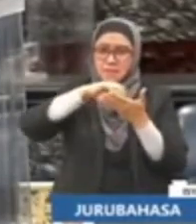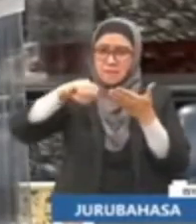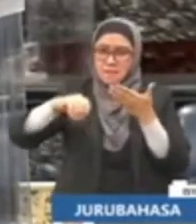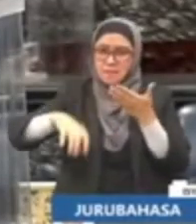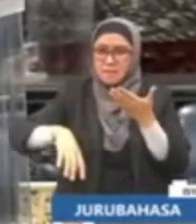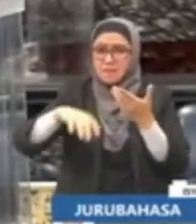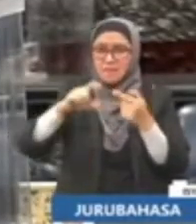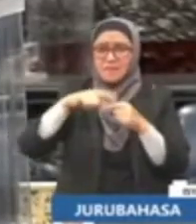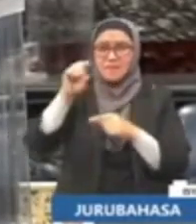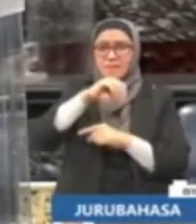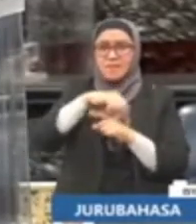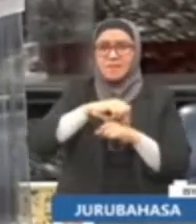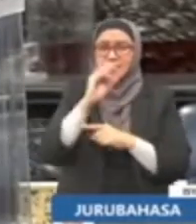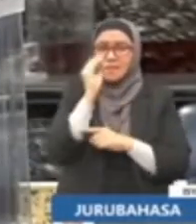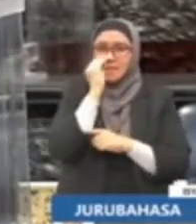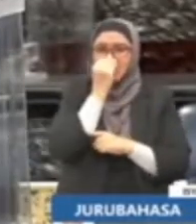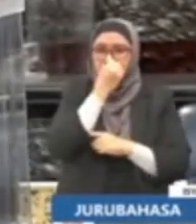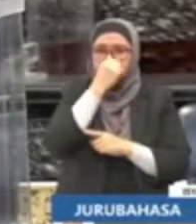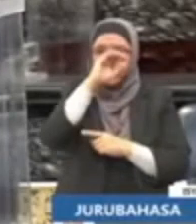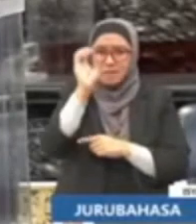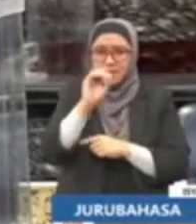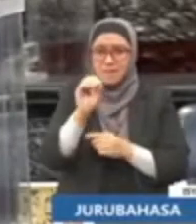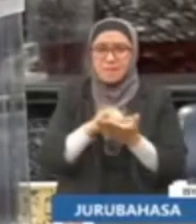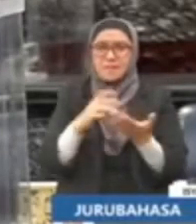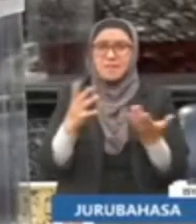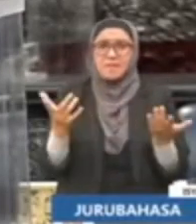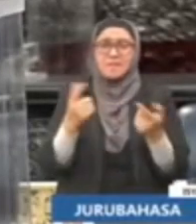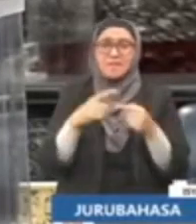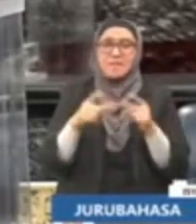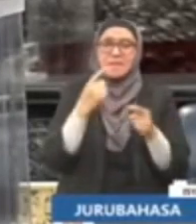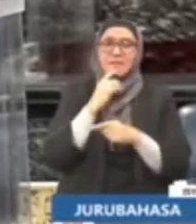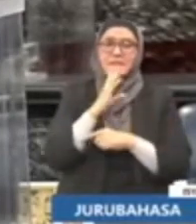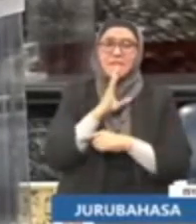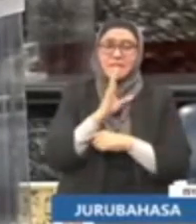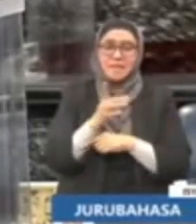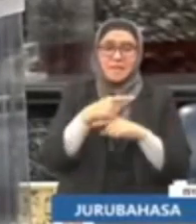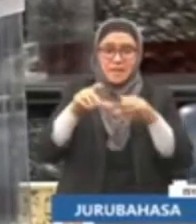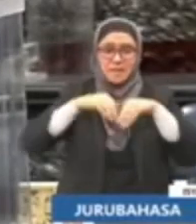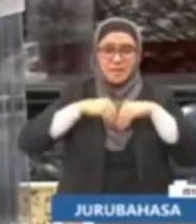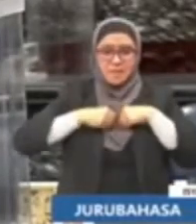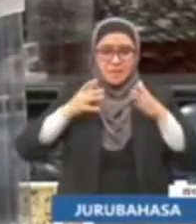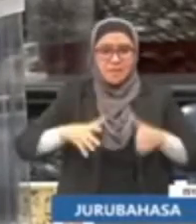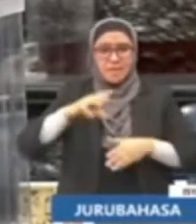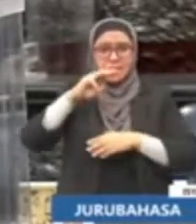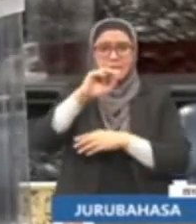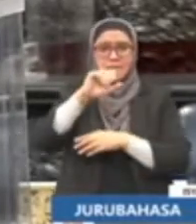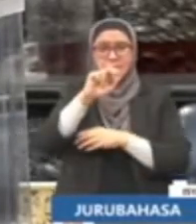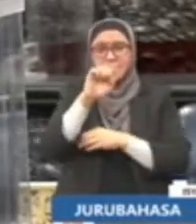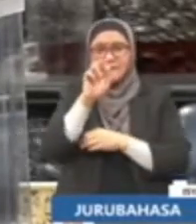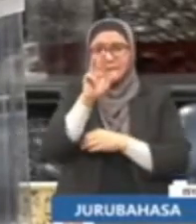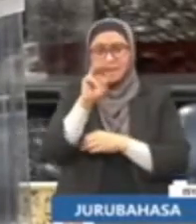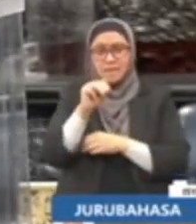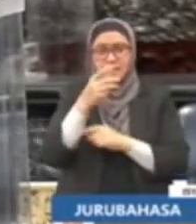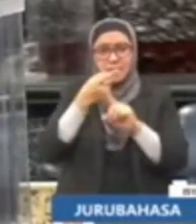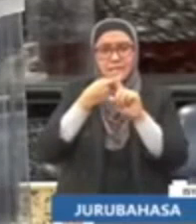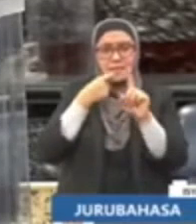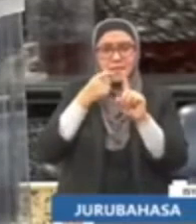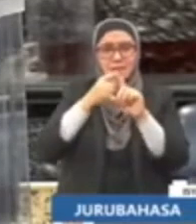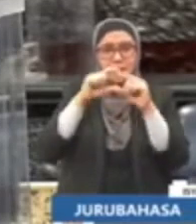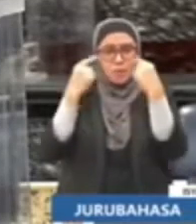kesepahaman transformasi dan kestabilan politik yang melibatkan penerima moratorium dari kumpulan 50 kaktus